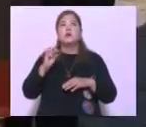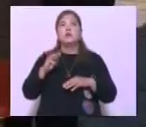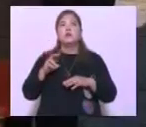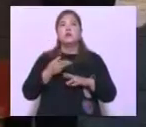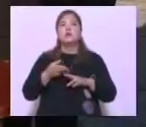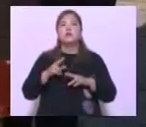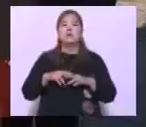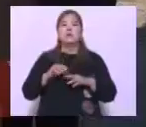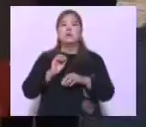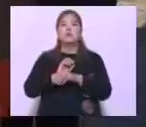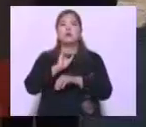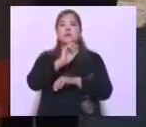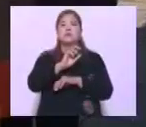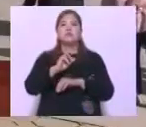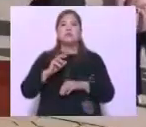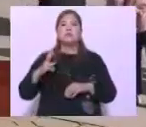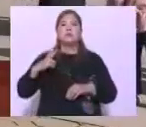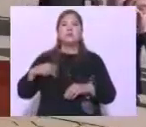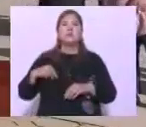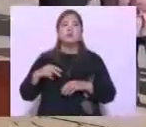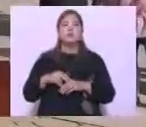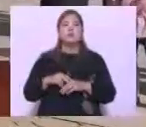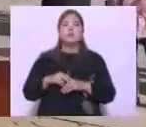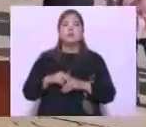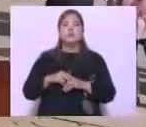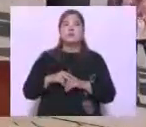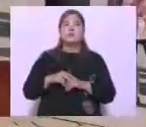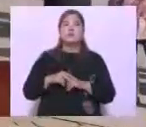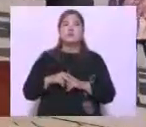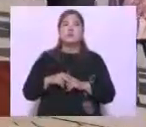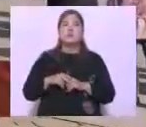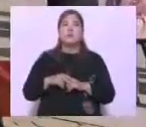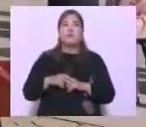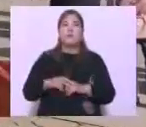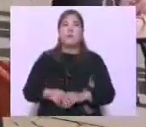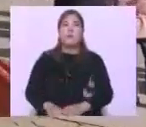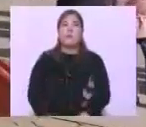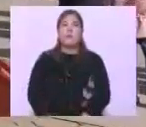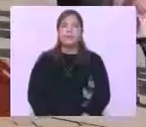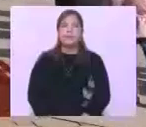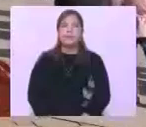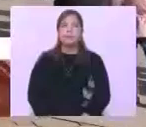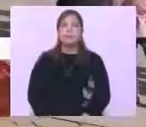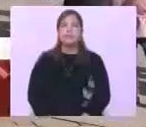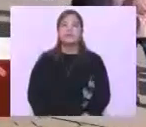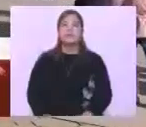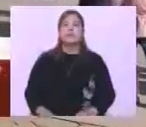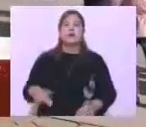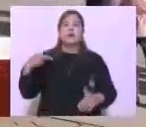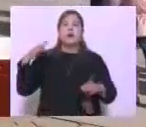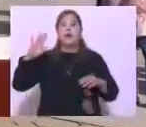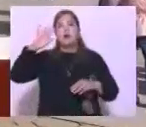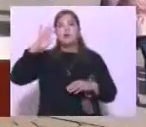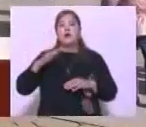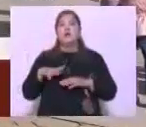которой отправился на службу в армию. Визмышин бүгінгі күн әрине ерекше. Армия любого